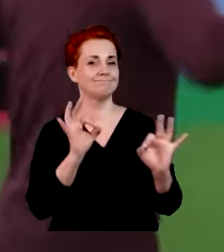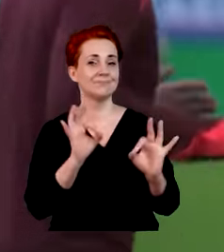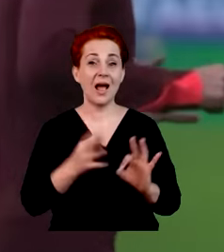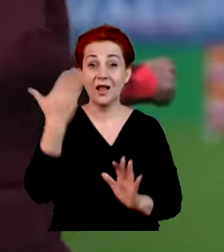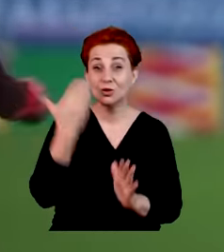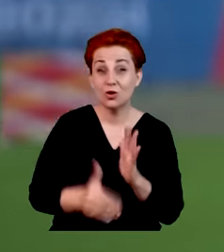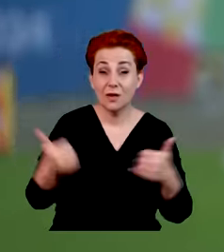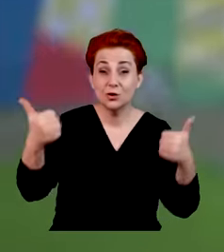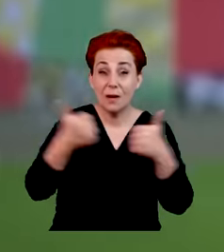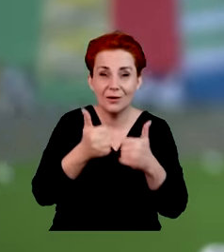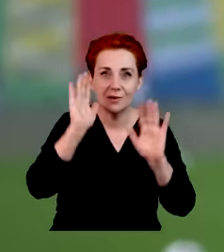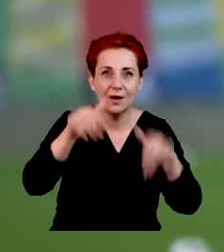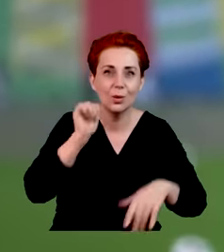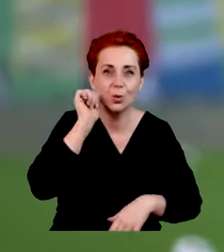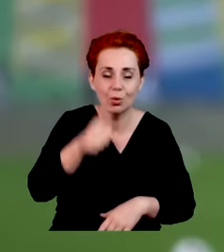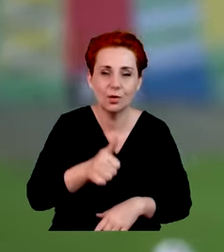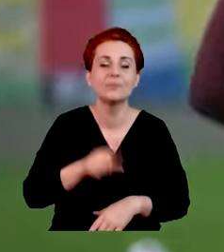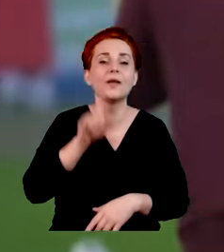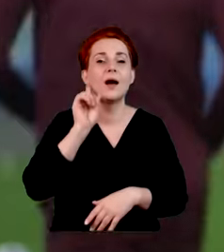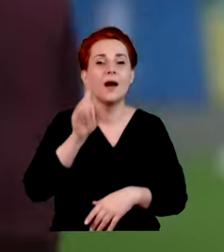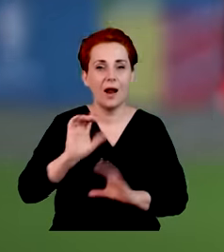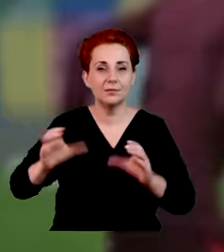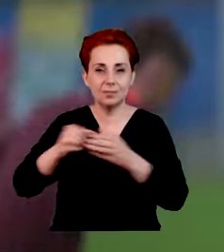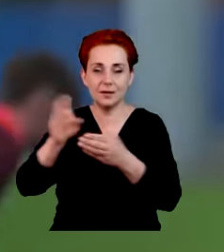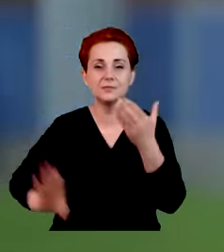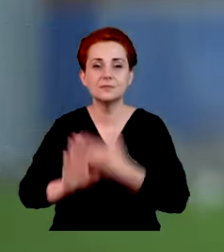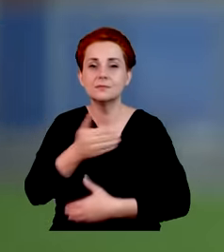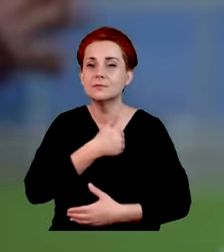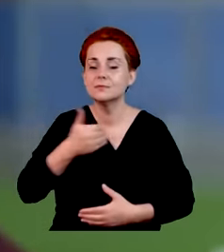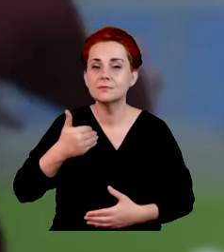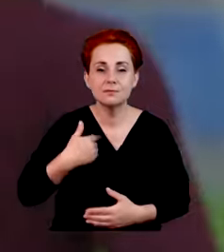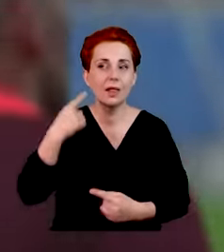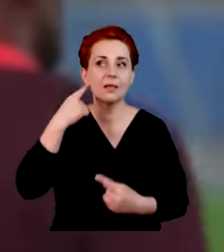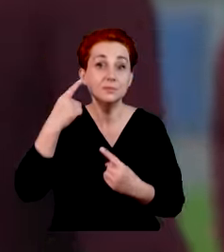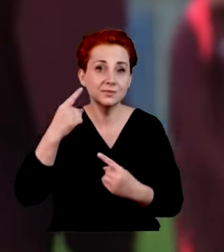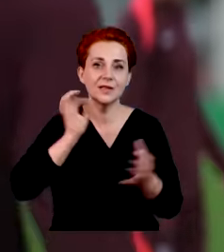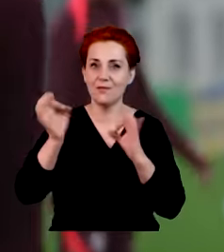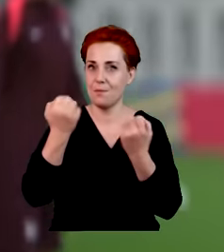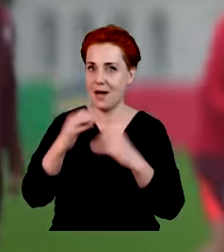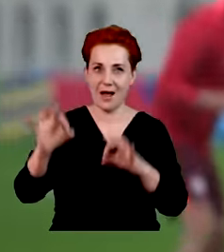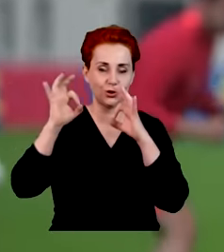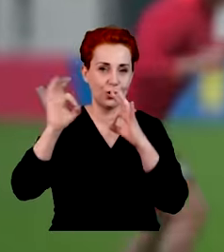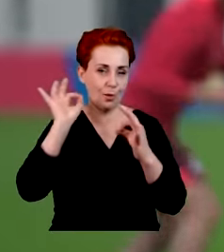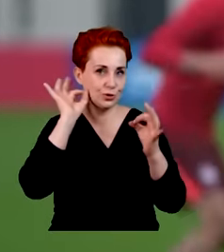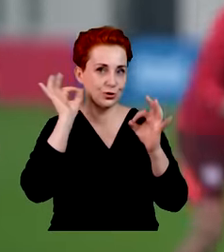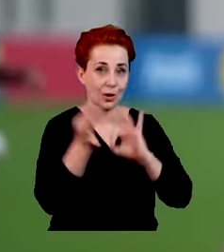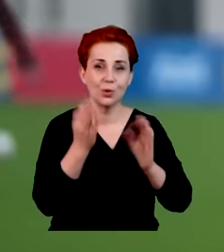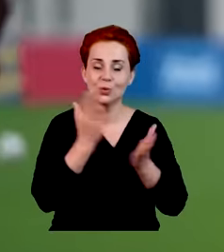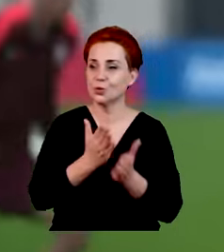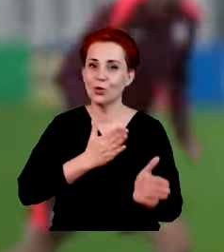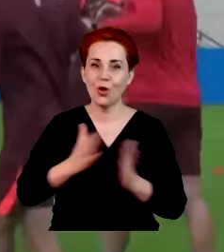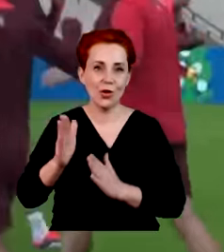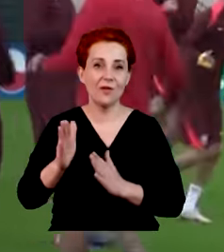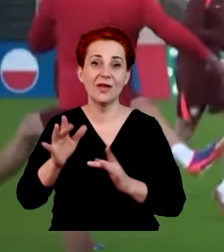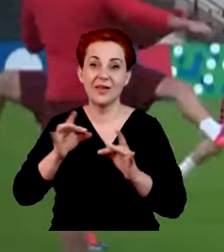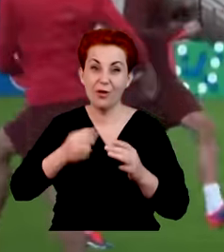mecz jest dopiero jutro z kolei z sztabu reprezentacji Polski napływają do nas bardzo dobre informacje gotowy do gry jutro i to od pierwszych